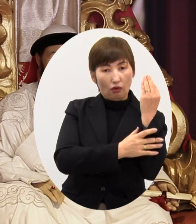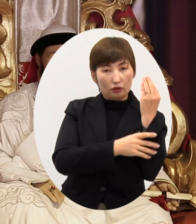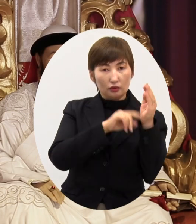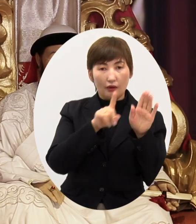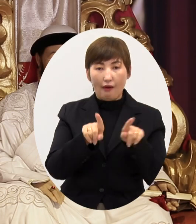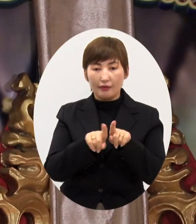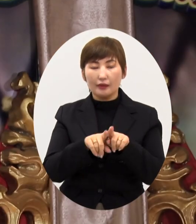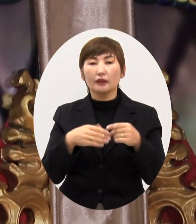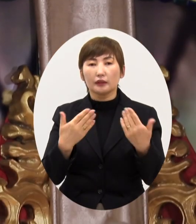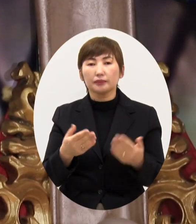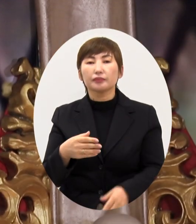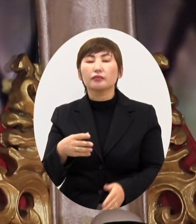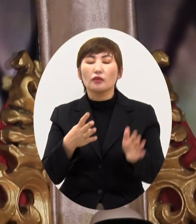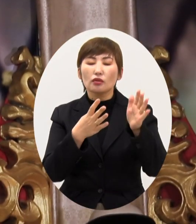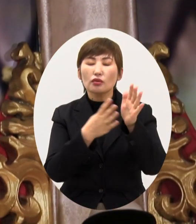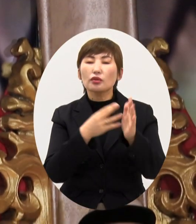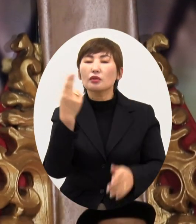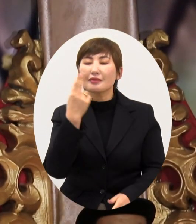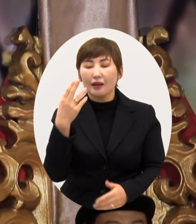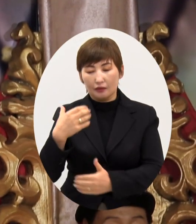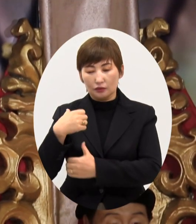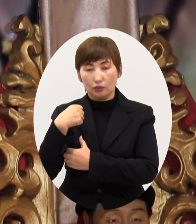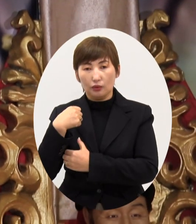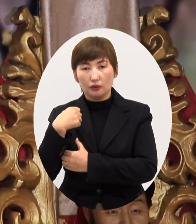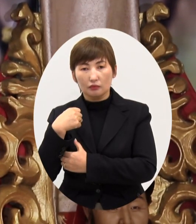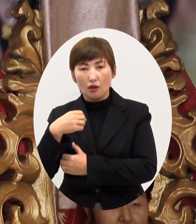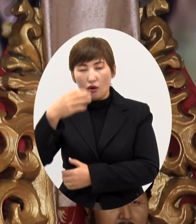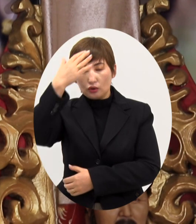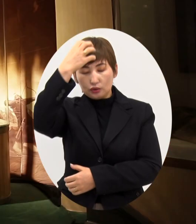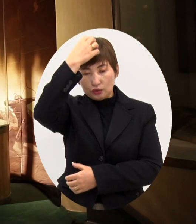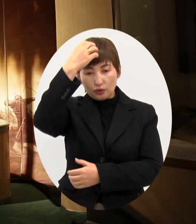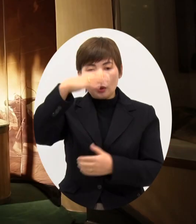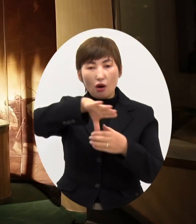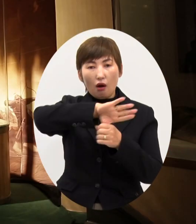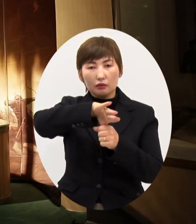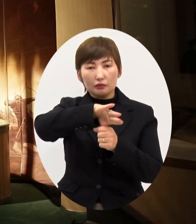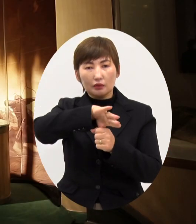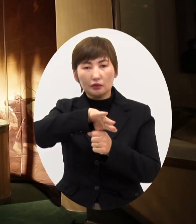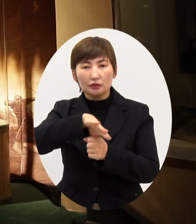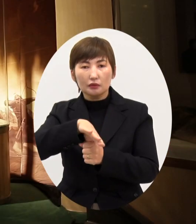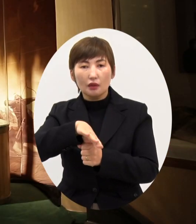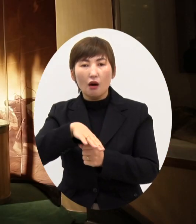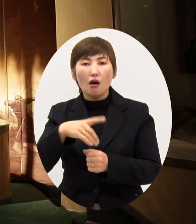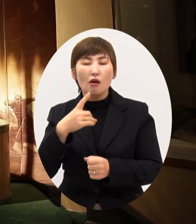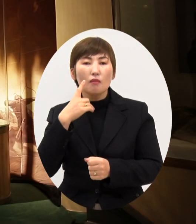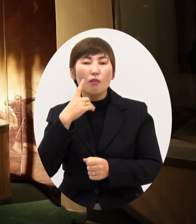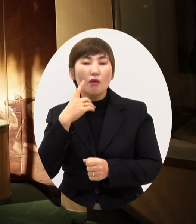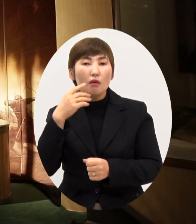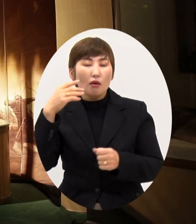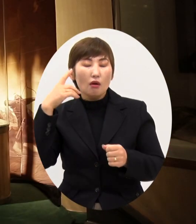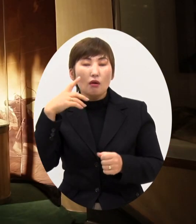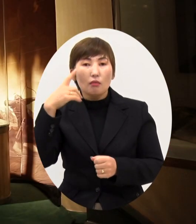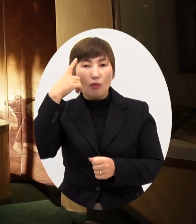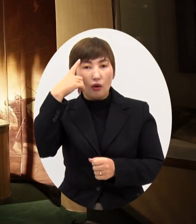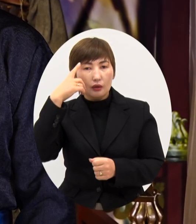байрлах их туг гэж үздэг юм байна. За эсэн хөлт цагаан тугийг төрийн ордноос цэнгэлдэг хүрээлэн рүү залснаар